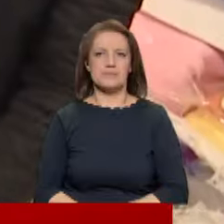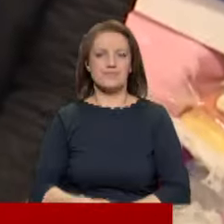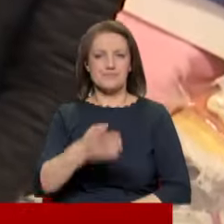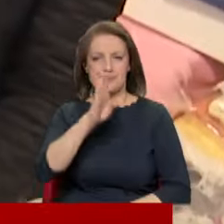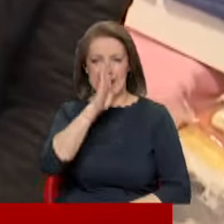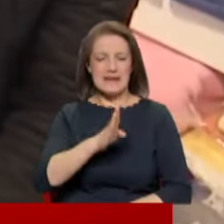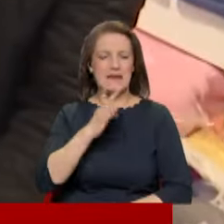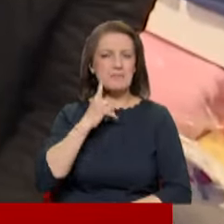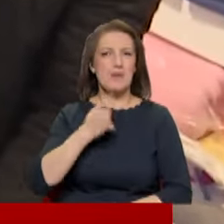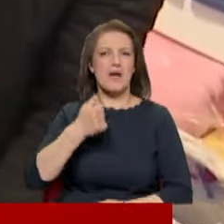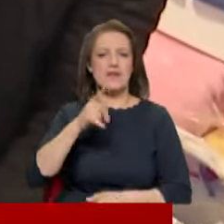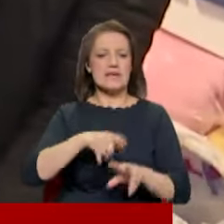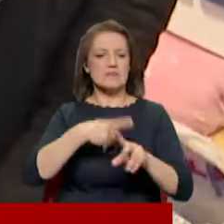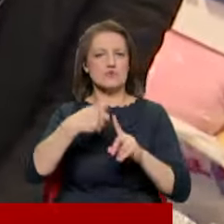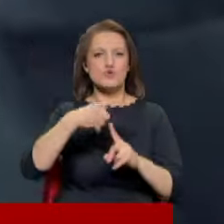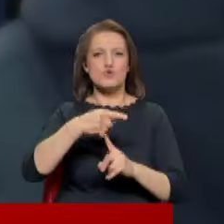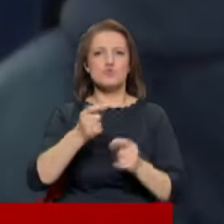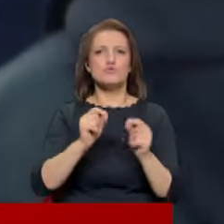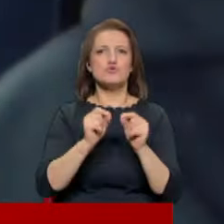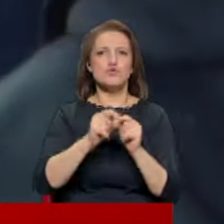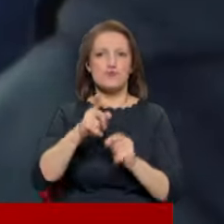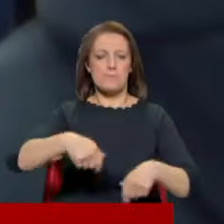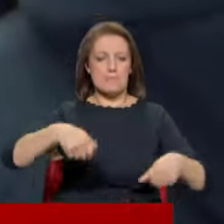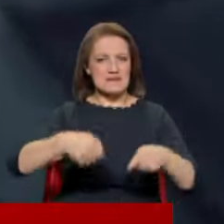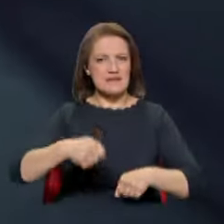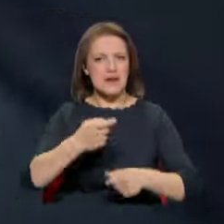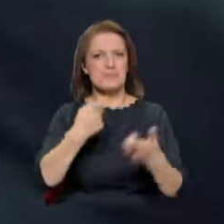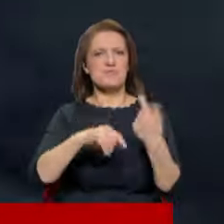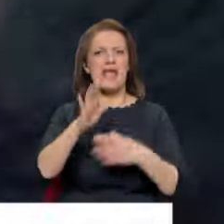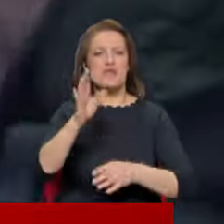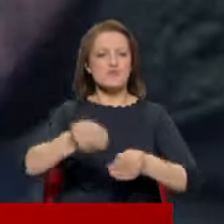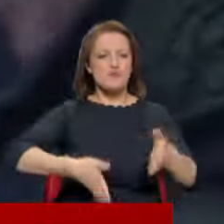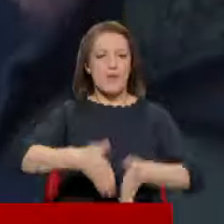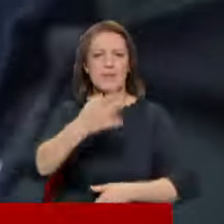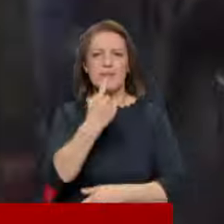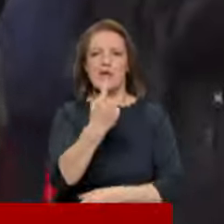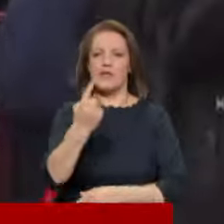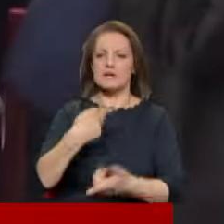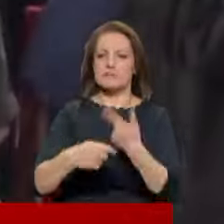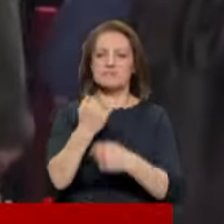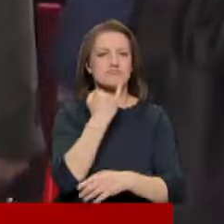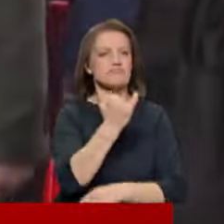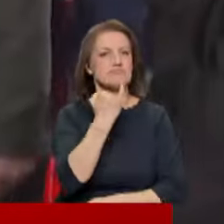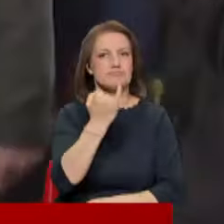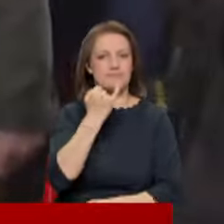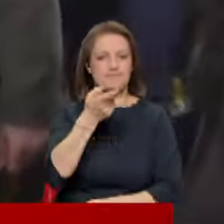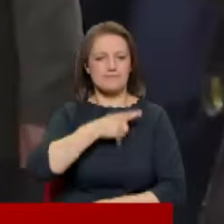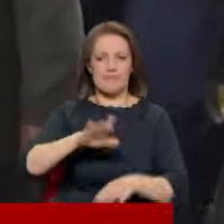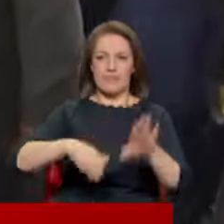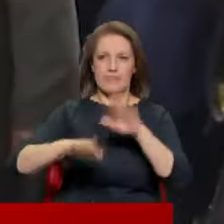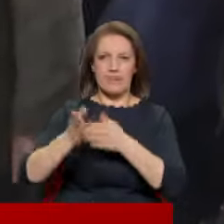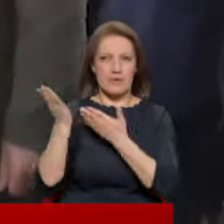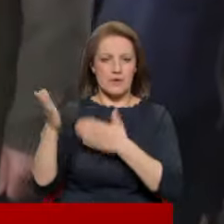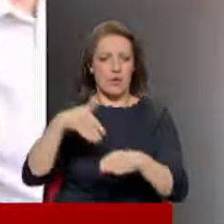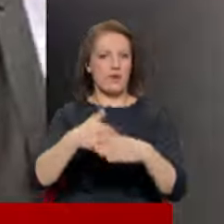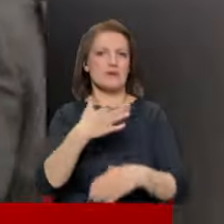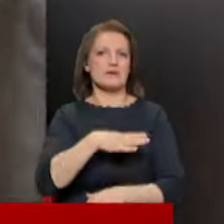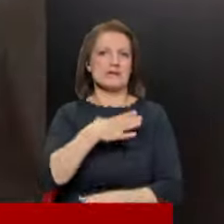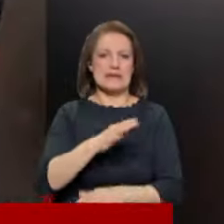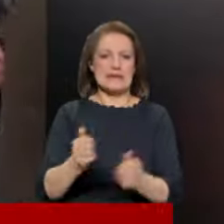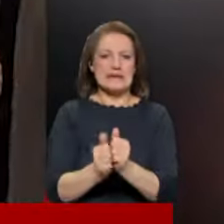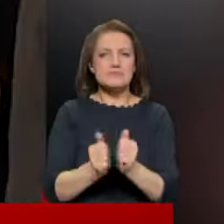Adalet Bakanı Yılmaz Tunç, Burdur'da, Pazar, Hal, Enişlek caddelerde tek tek esnaf gezdi, aday tanıttı, oy istedi.